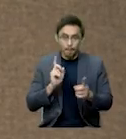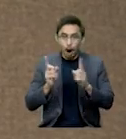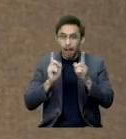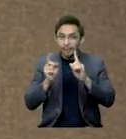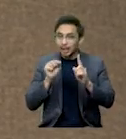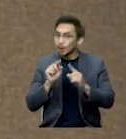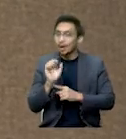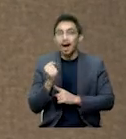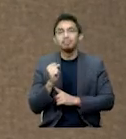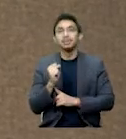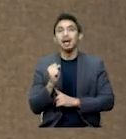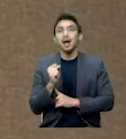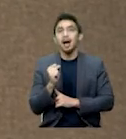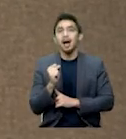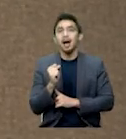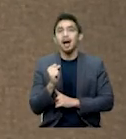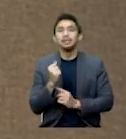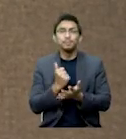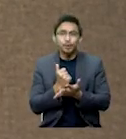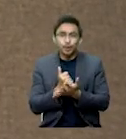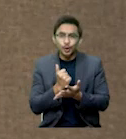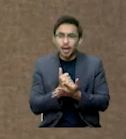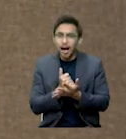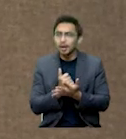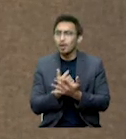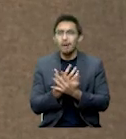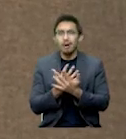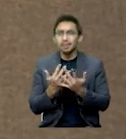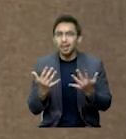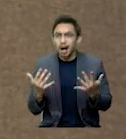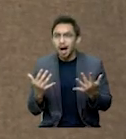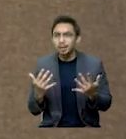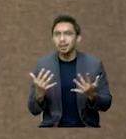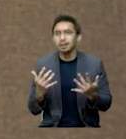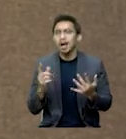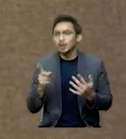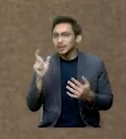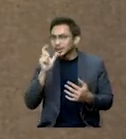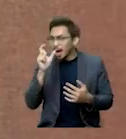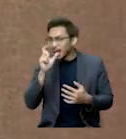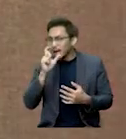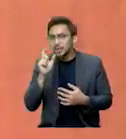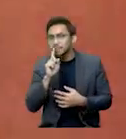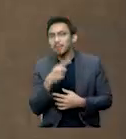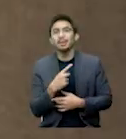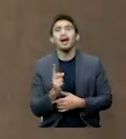betapun kecilnya selalu ada orang mencari jalan pintas dan jalan pintas itu artinya